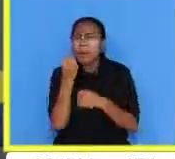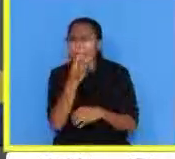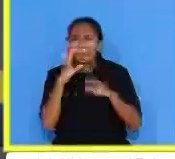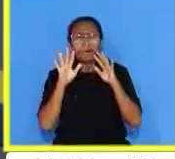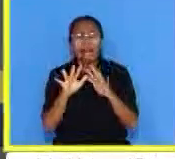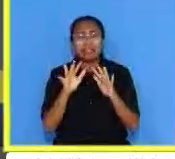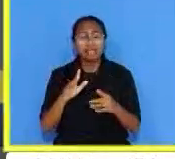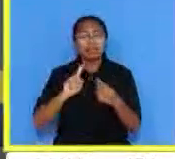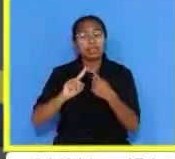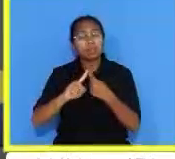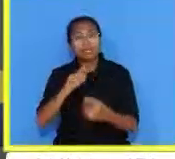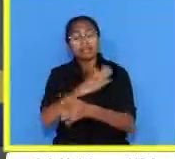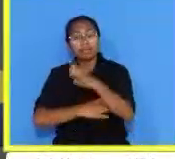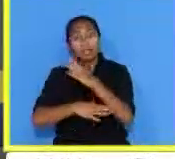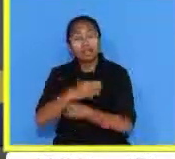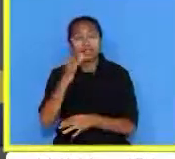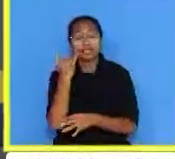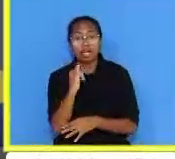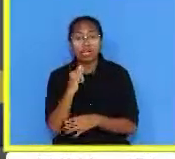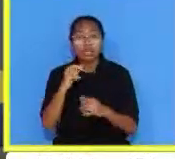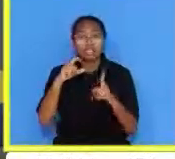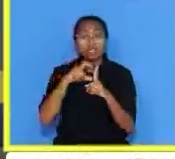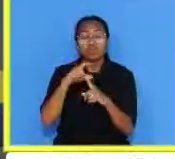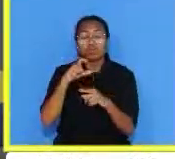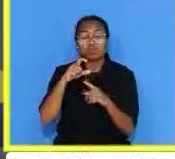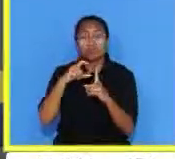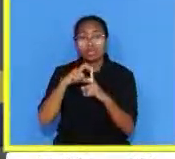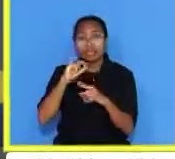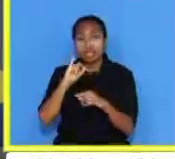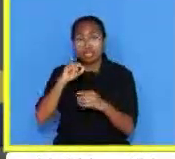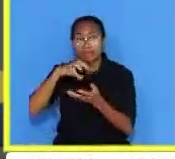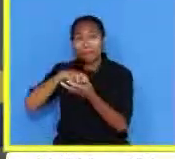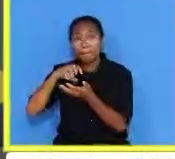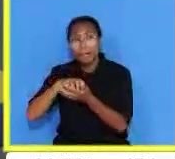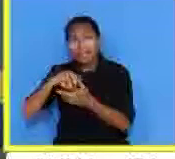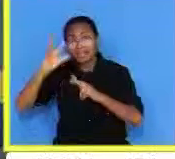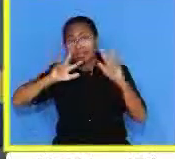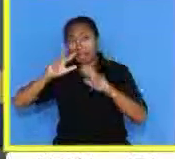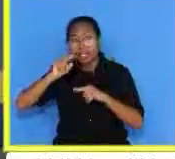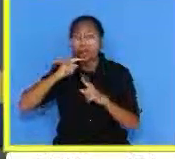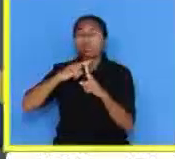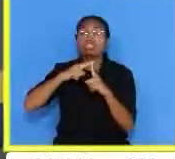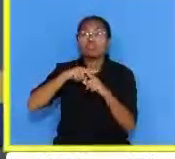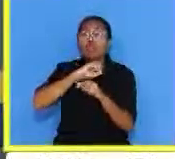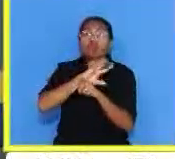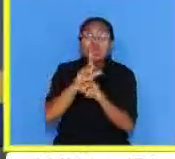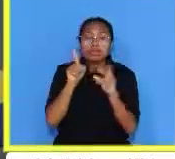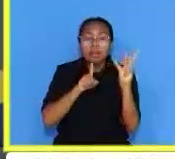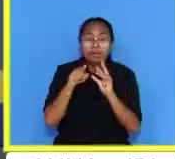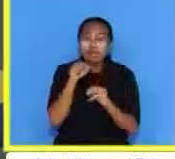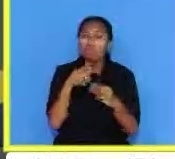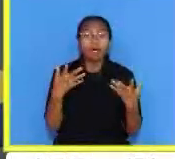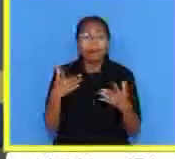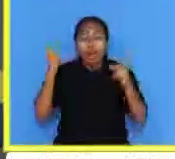teman-teman penyandang disabilitas yang di wilayah Nusa Tenggara Timur ini yang terinfeksi COVID-19 dan bagaimana kondisi